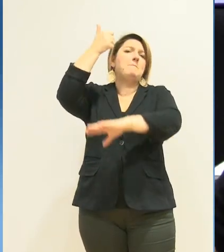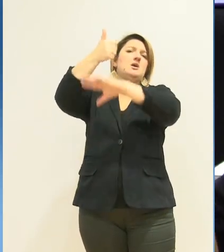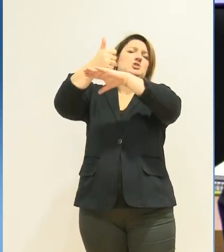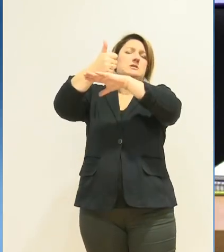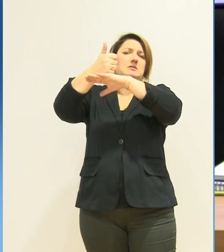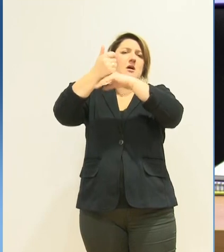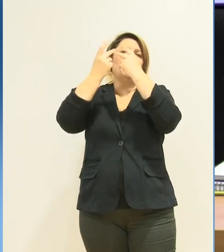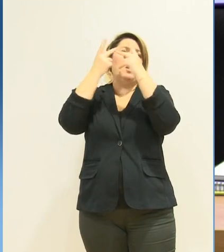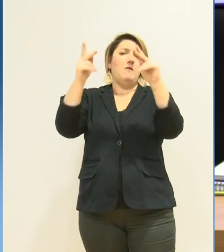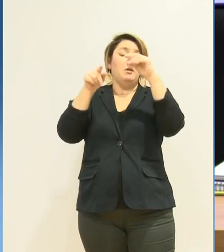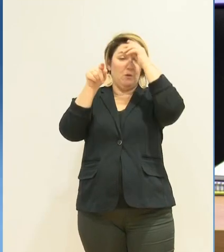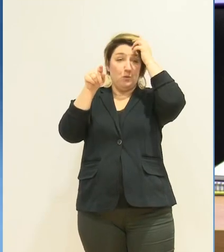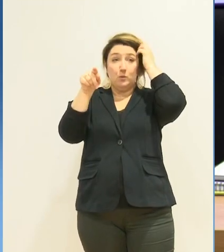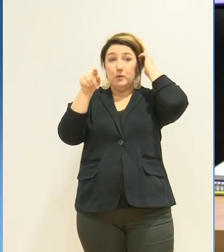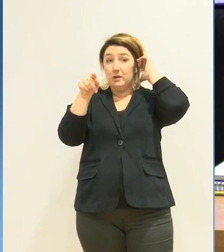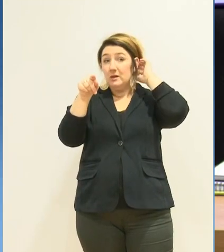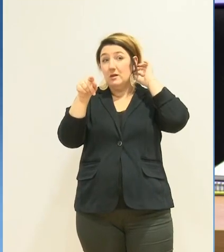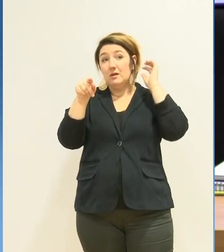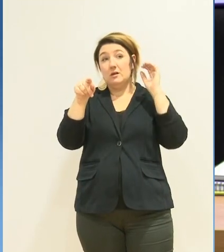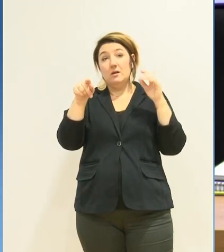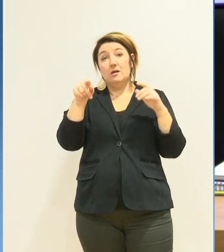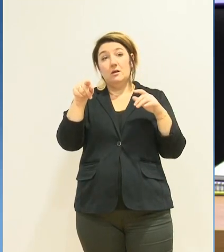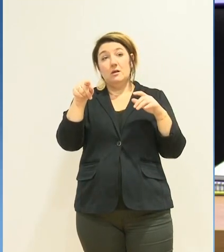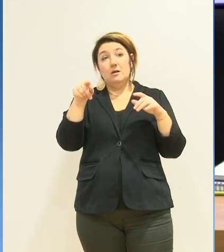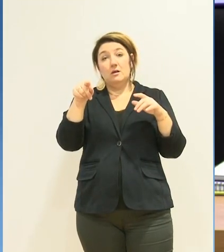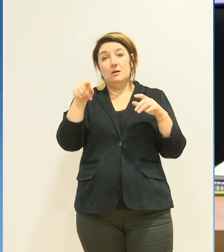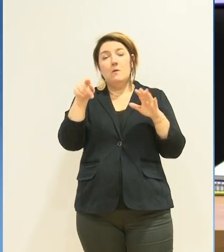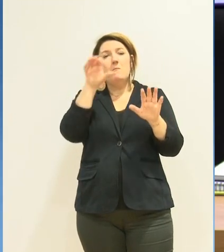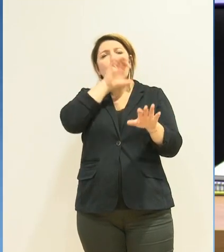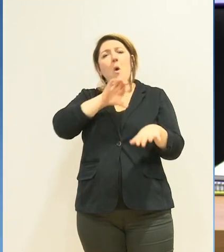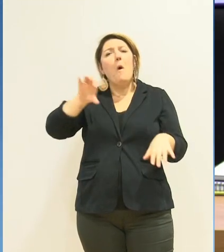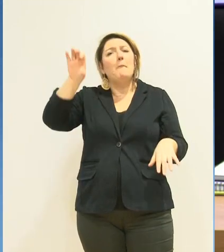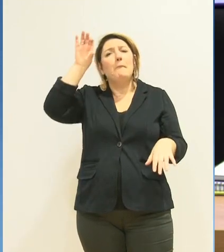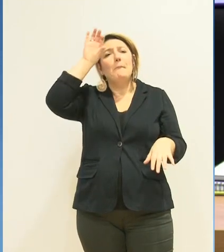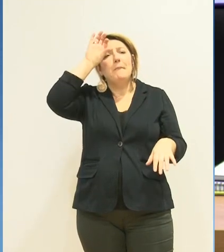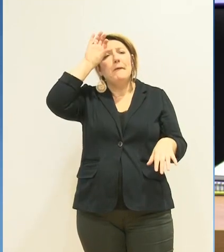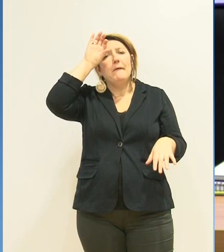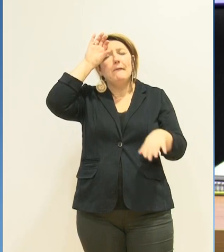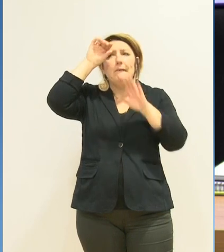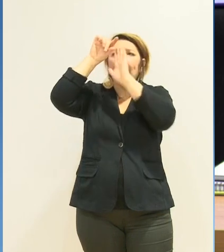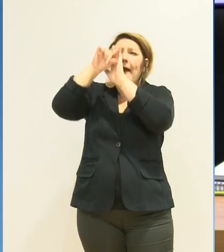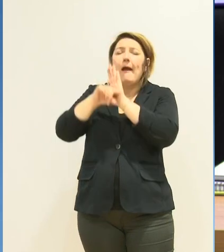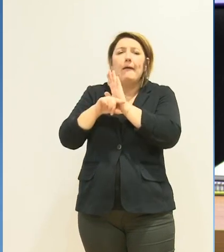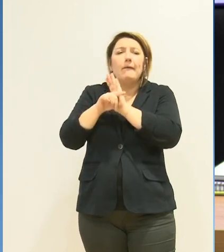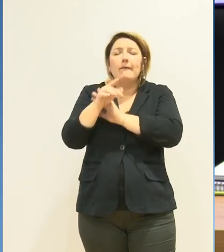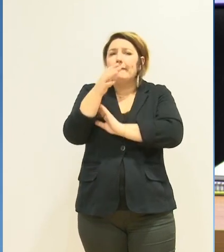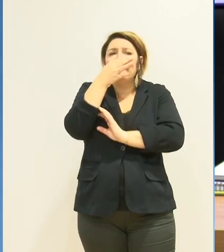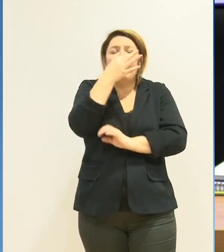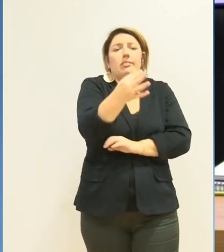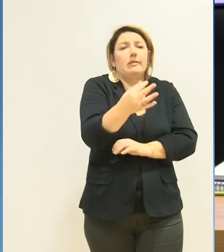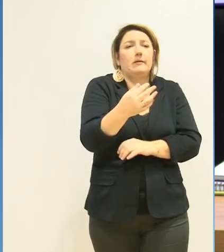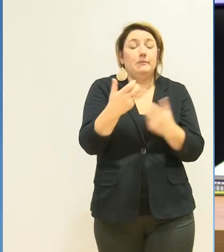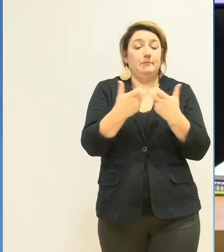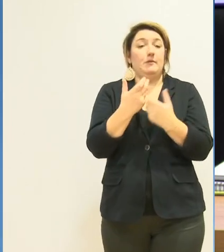est en train de manquer le rendez-vous de l'europe on a compris la pression exercée par la france a soumis